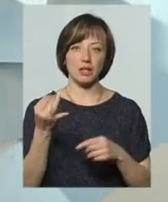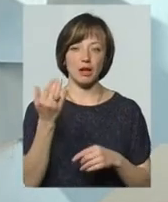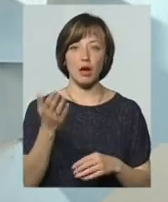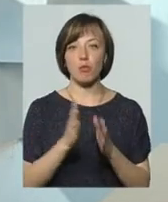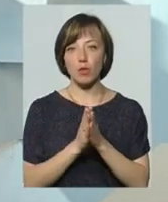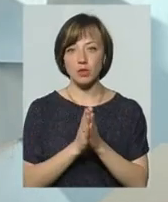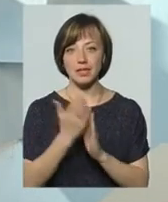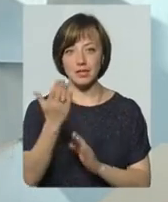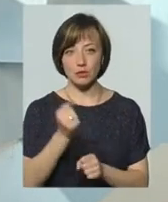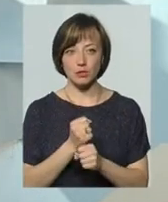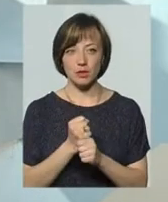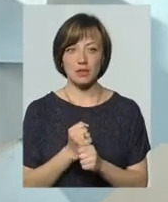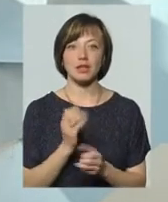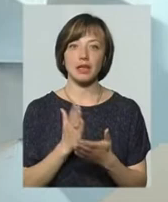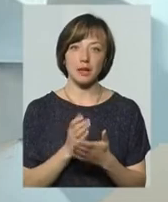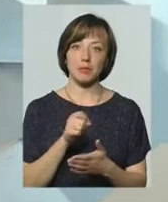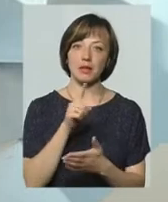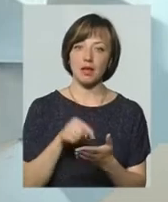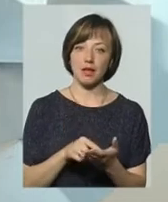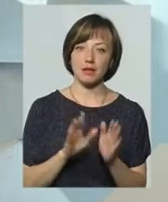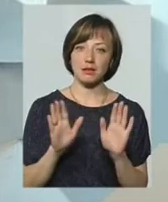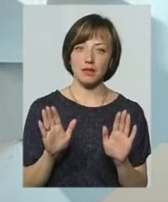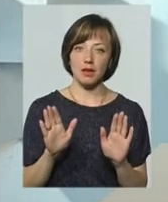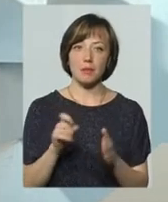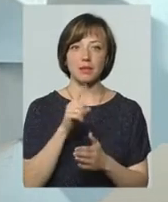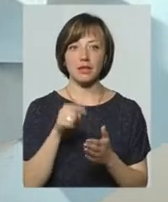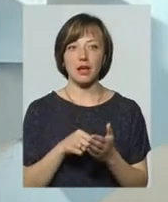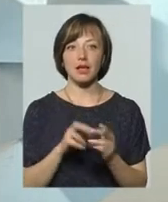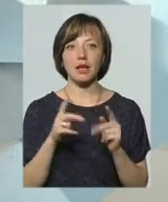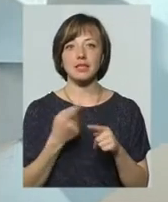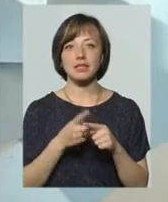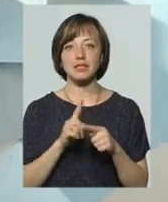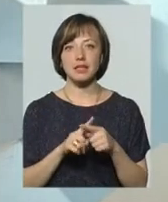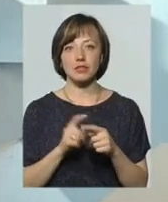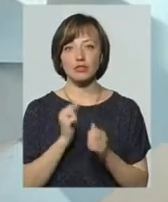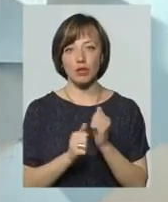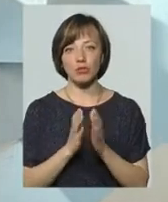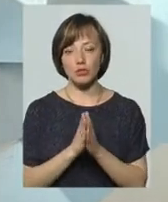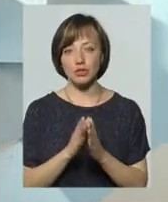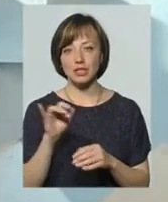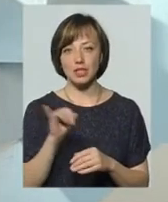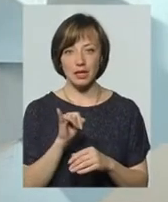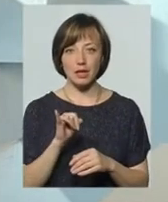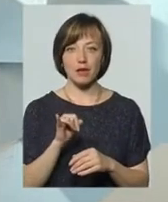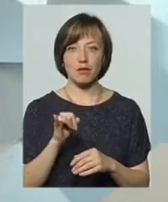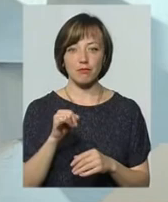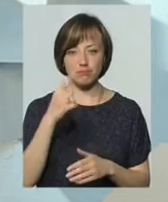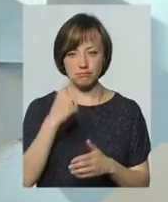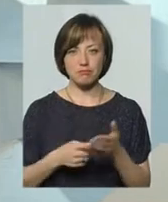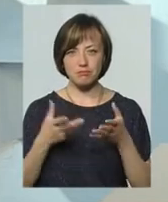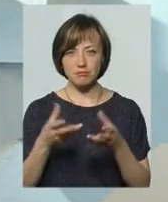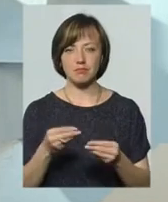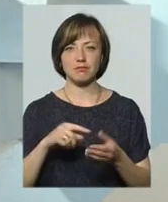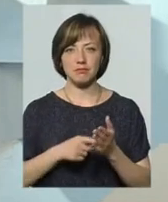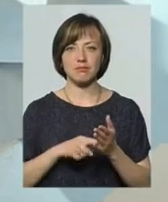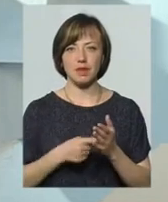щось зробити їх, то тут є питаннячко. Тут питаннячко до тебе, наскільки ти це часто просиш і наскільки це переконливо просиш. Якщо це будуть якісь